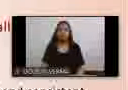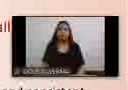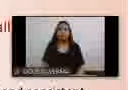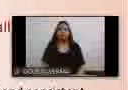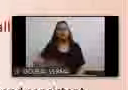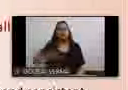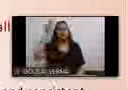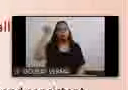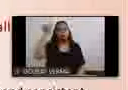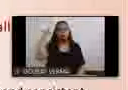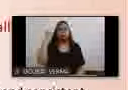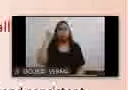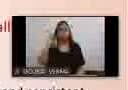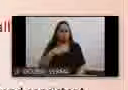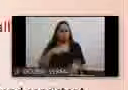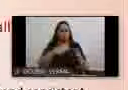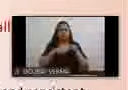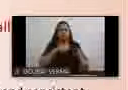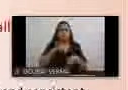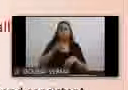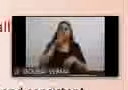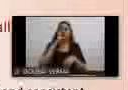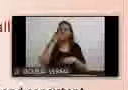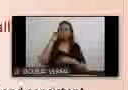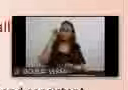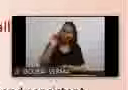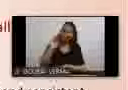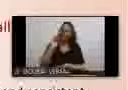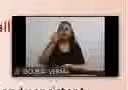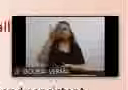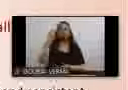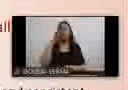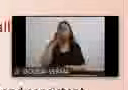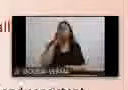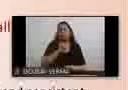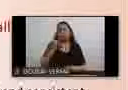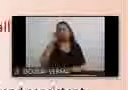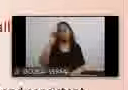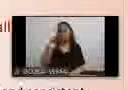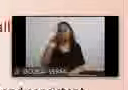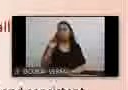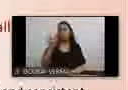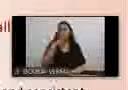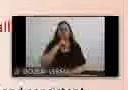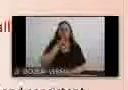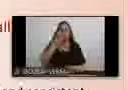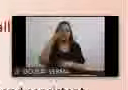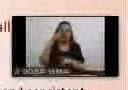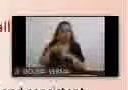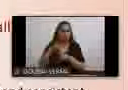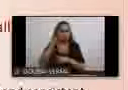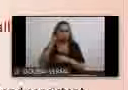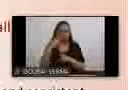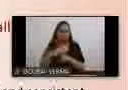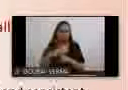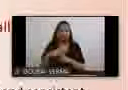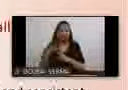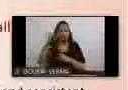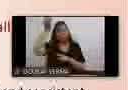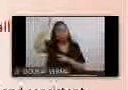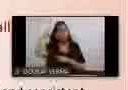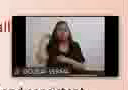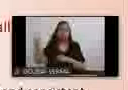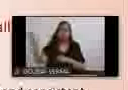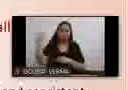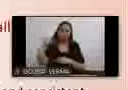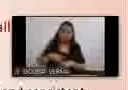बच्ची हमारे पास आई एंड शी वॉज वेरी यंग एट दैट टाइम, आई थिंक 3.5 years. अभी वो 25 साल की है.